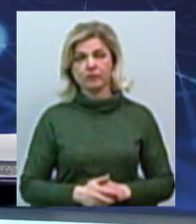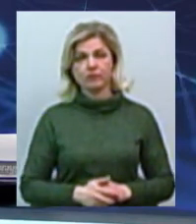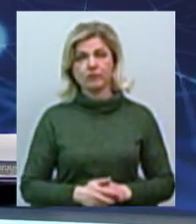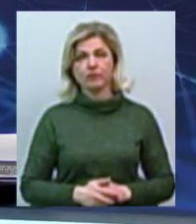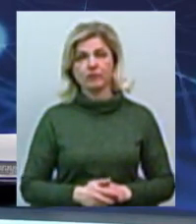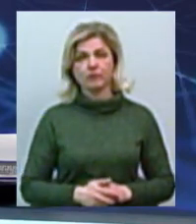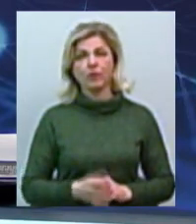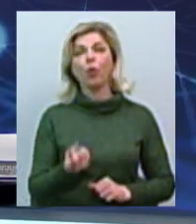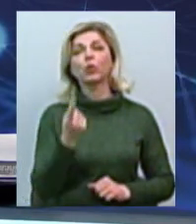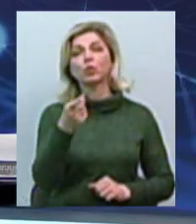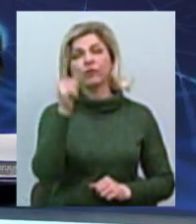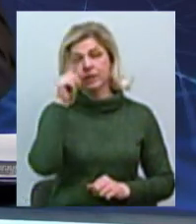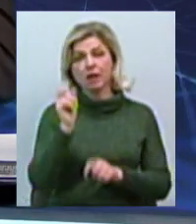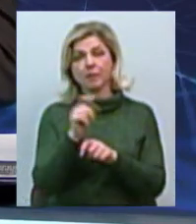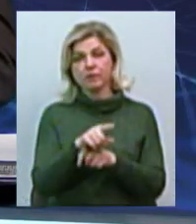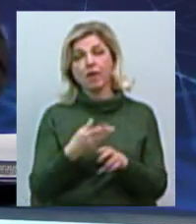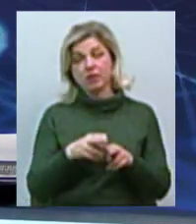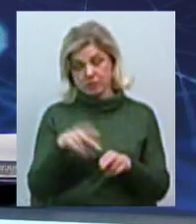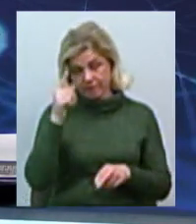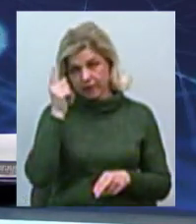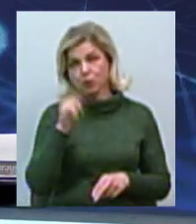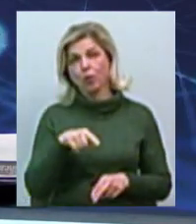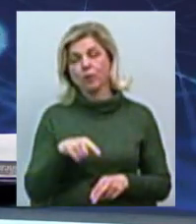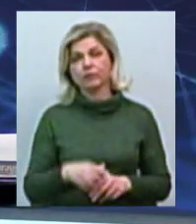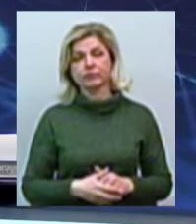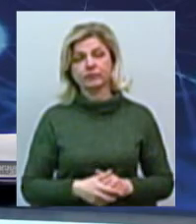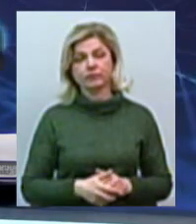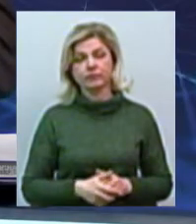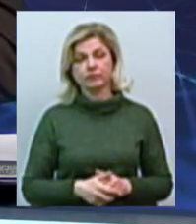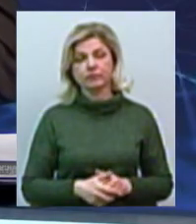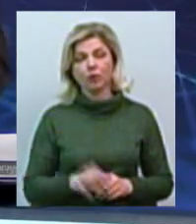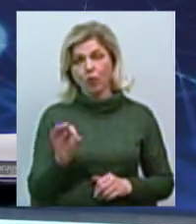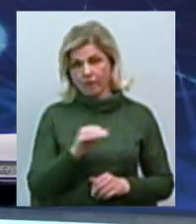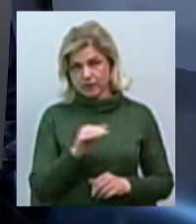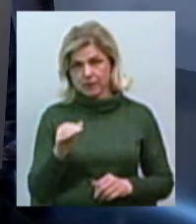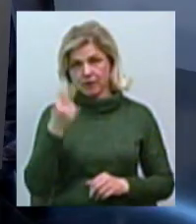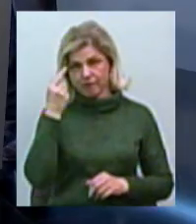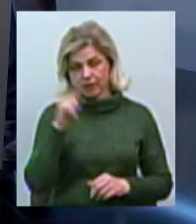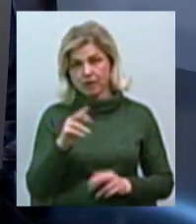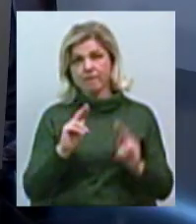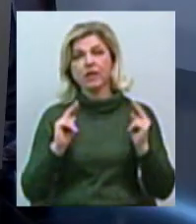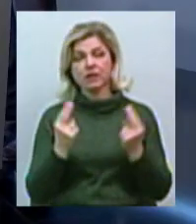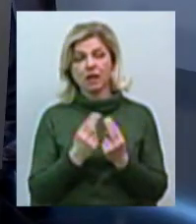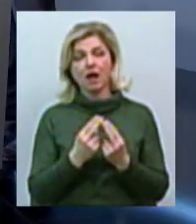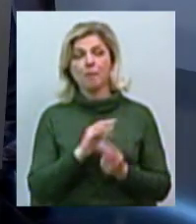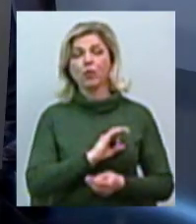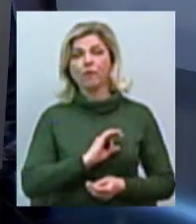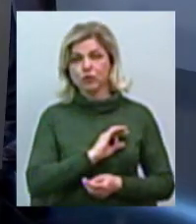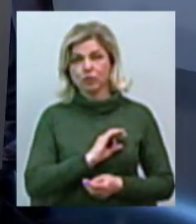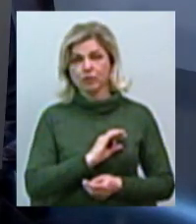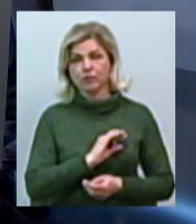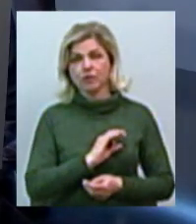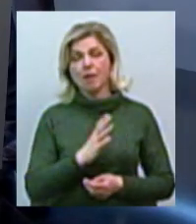доручив? А це відомо. Відомо, це відомо офіційно. Ну, звідки? Ну, Федерації профспілок було, так сказати.